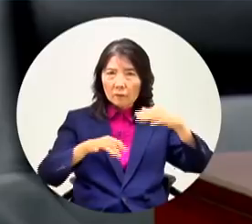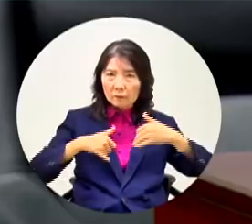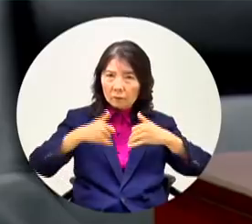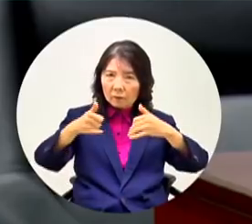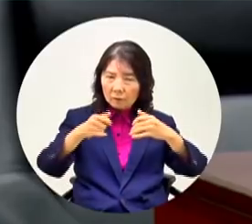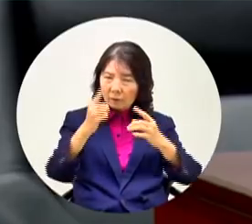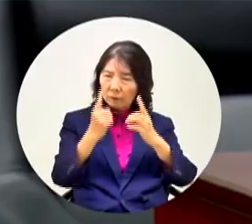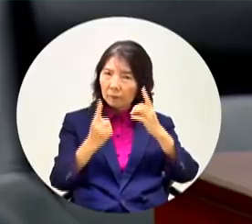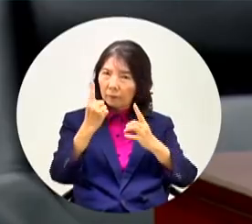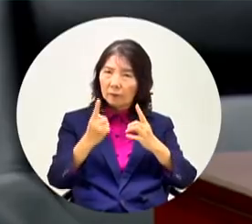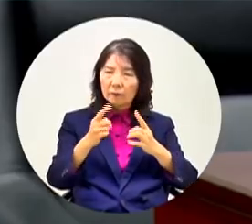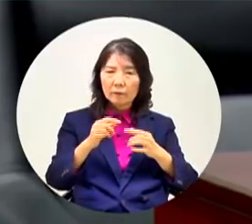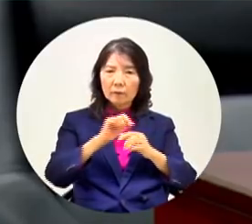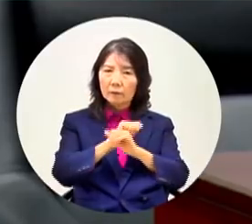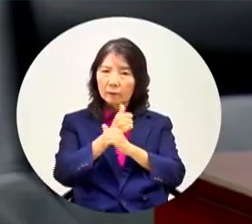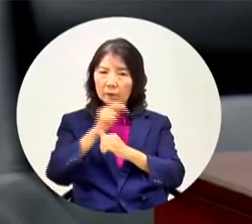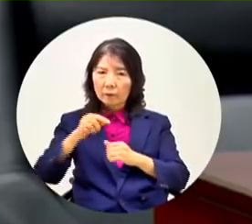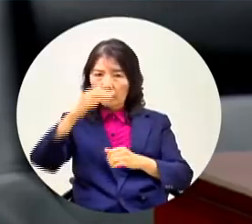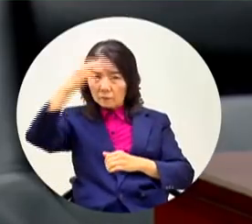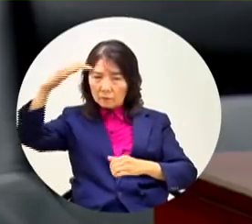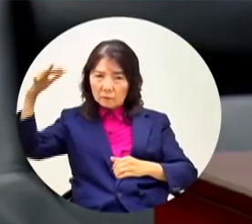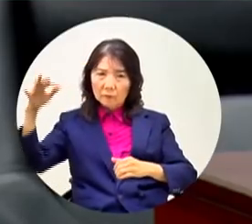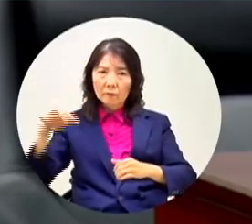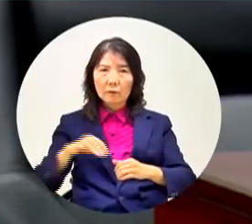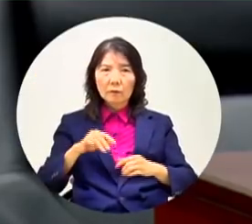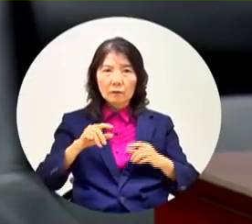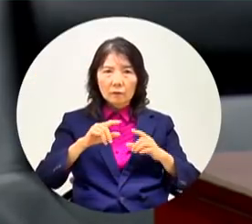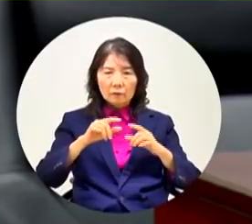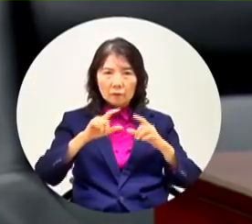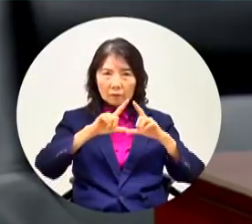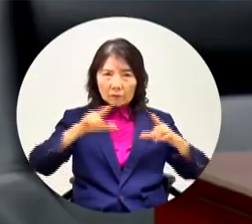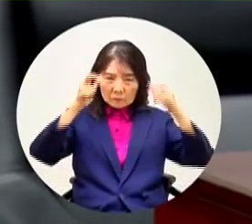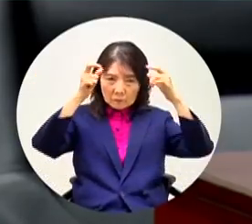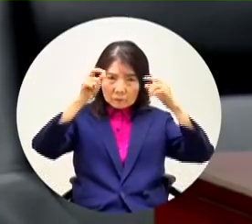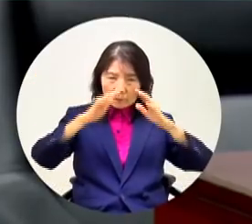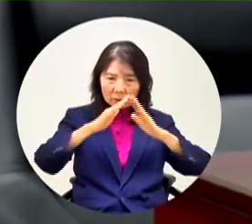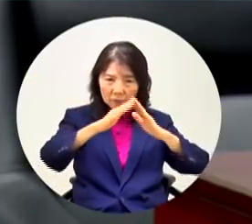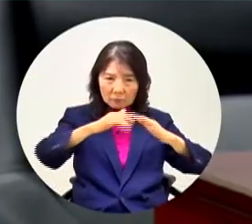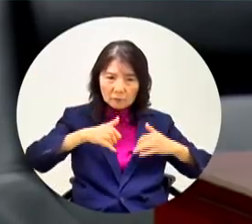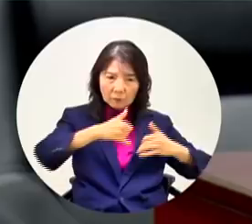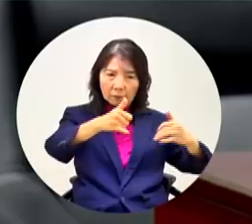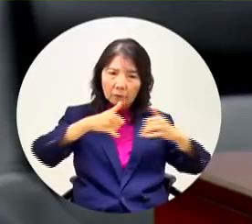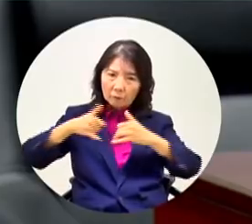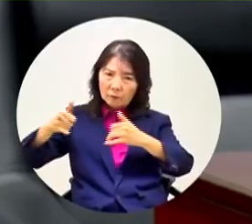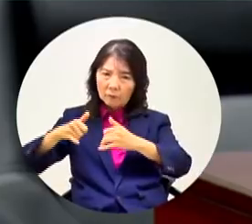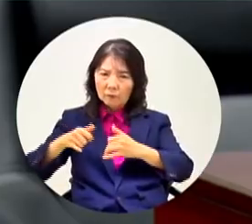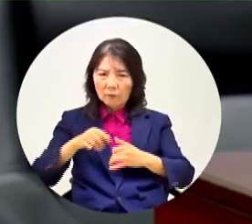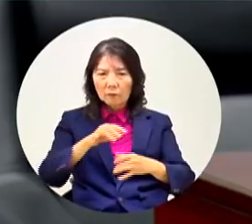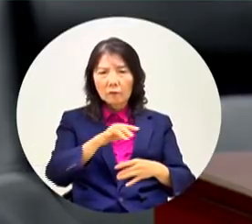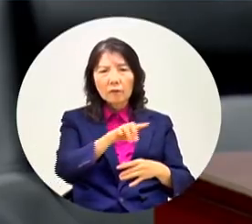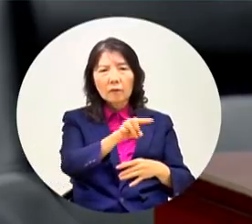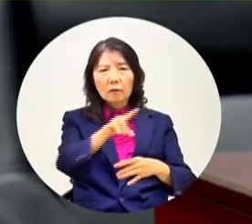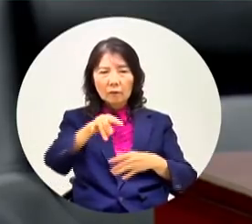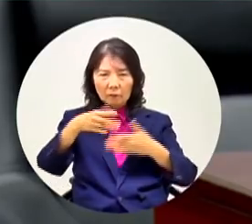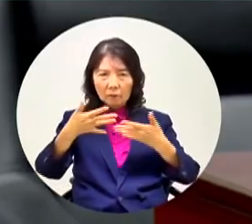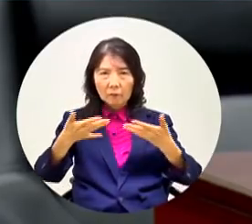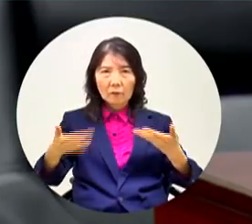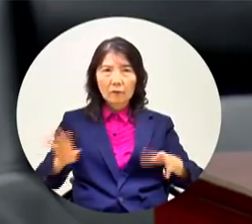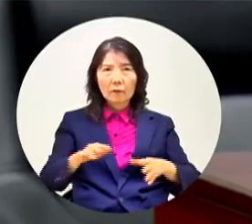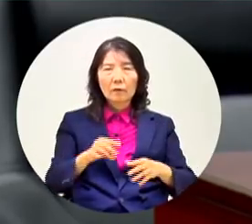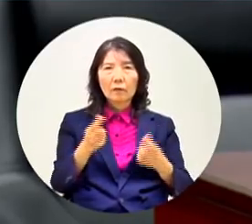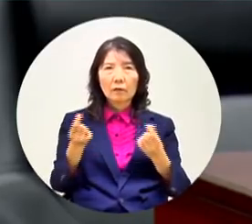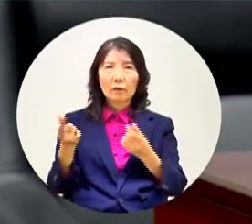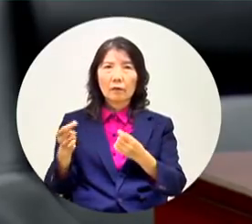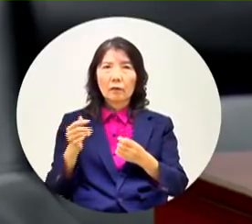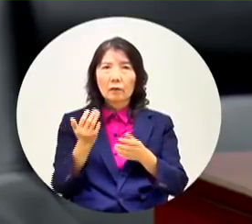参考凤山，包括整个大高雄市这个路面非常的多，非常的多。你预